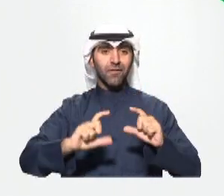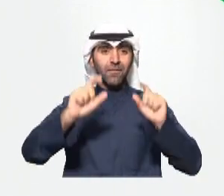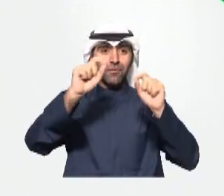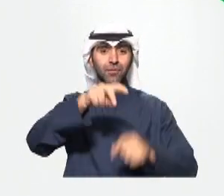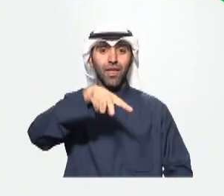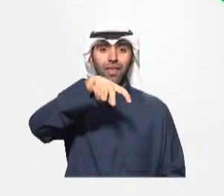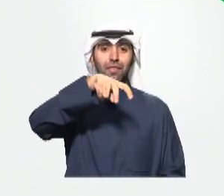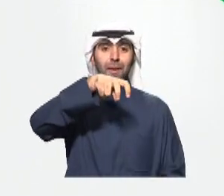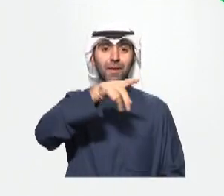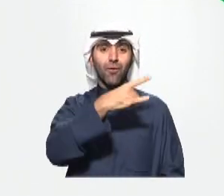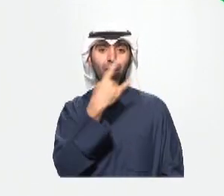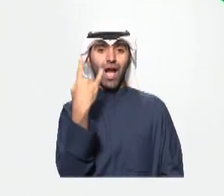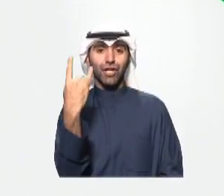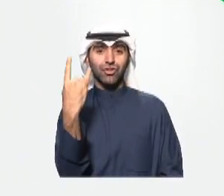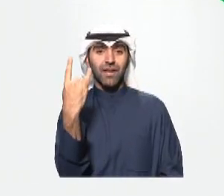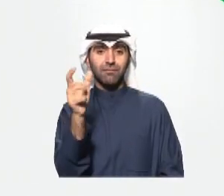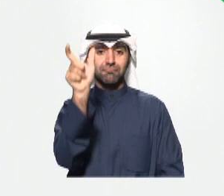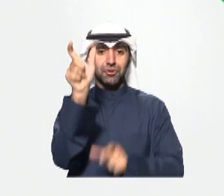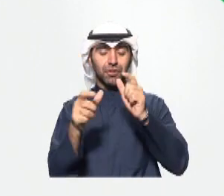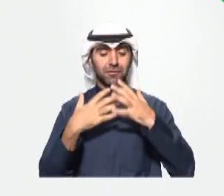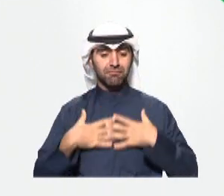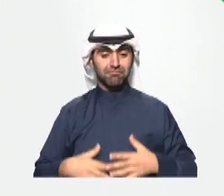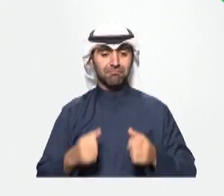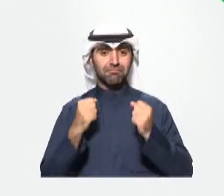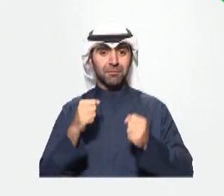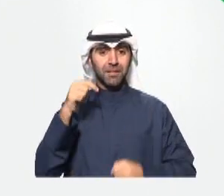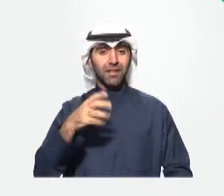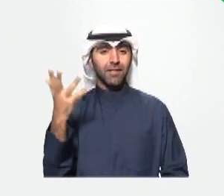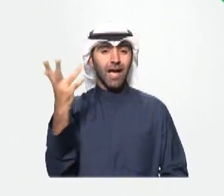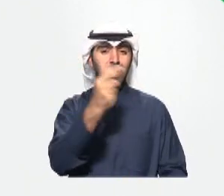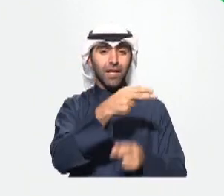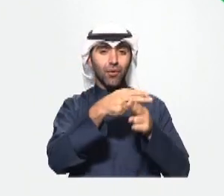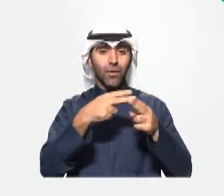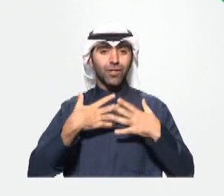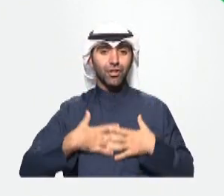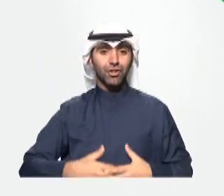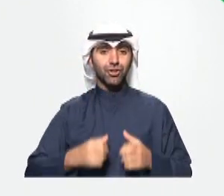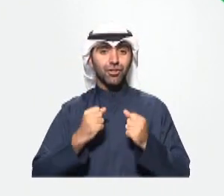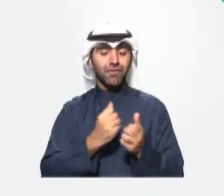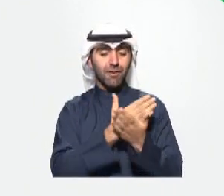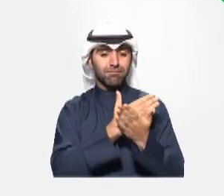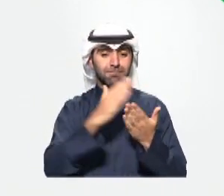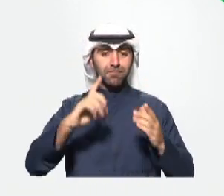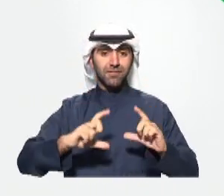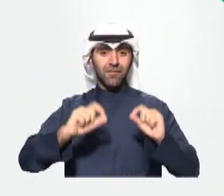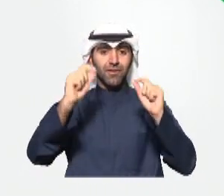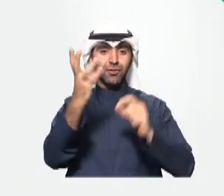الآن العدد الكلي والإجمالي لحالات التعافي هي في دولة الكويت